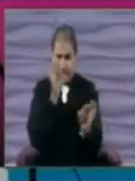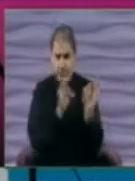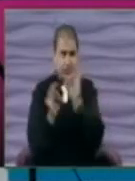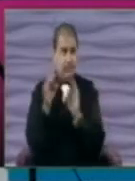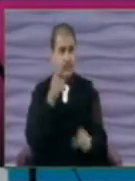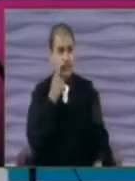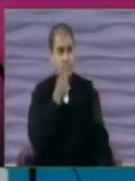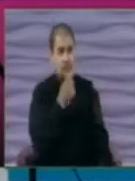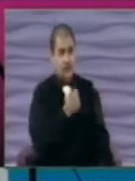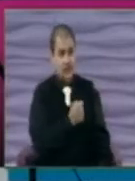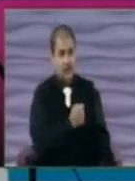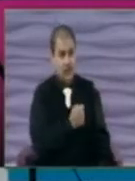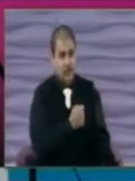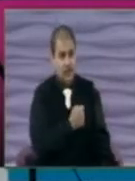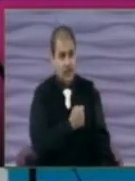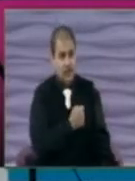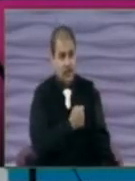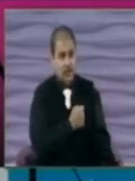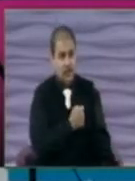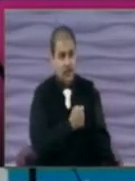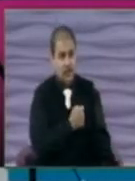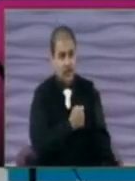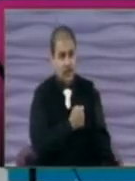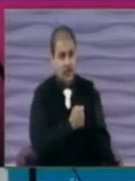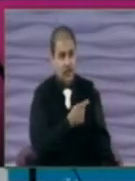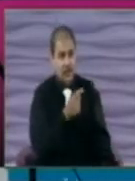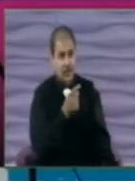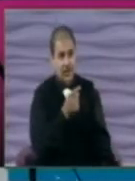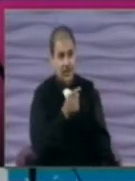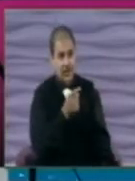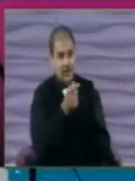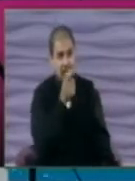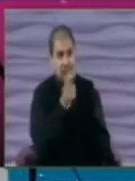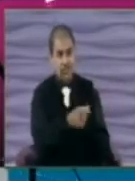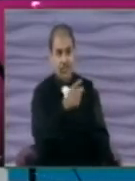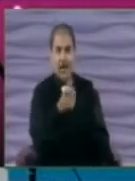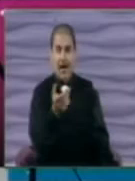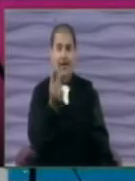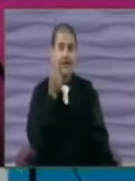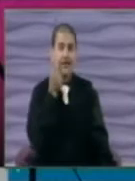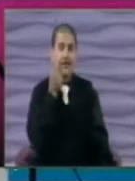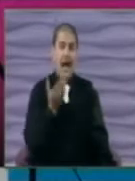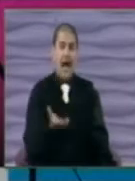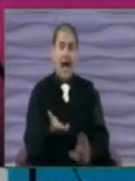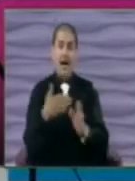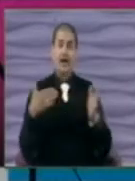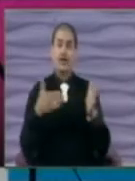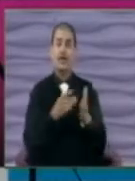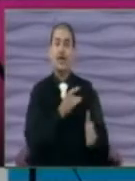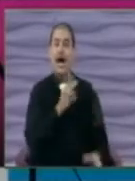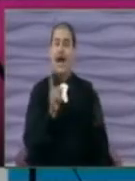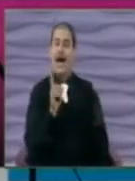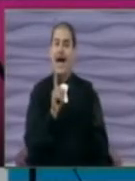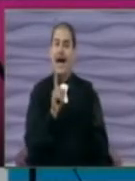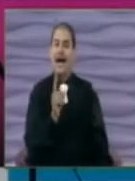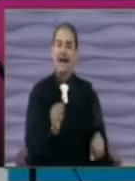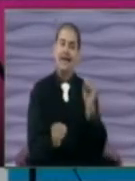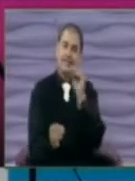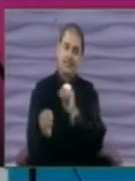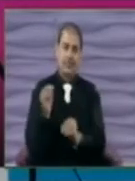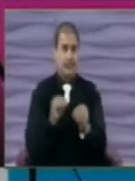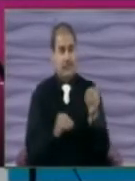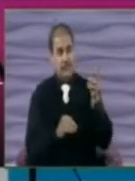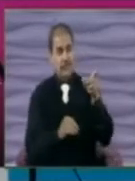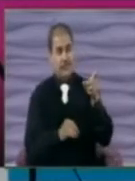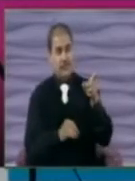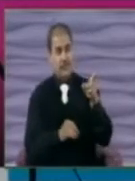عمل واحنا بنشتغل عليها، الصورة هاي زي خالد جريري قاعد بجهز الكادر بحركة المراية تطلع فيها الفتاة. الصورة الثانية